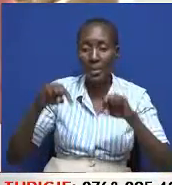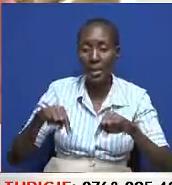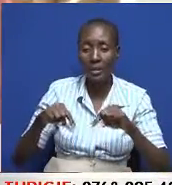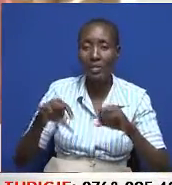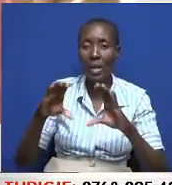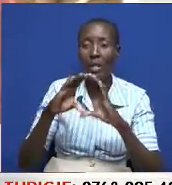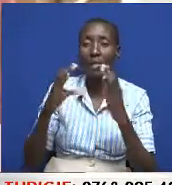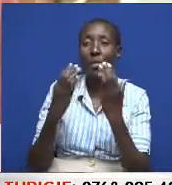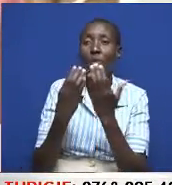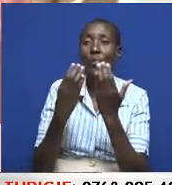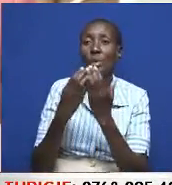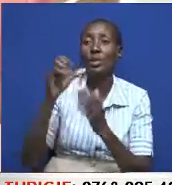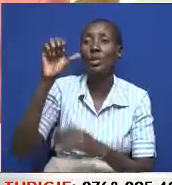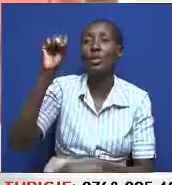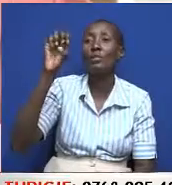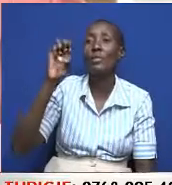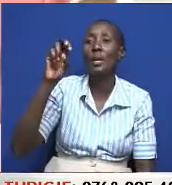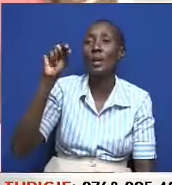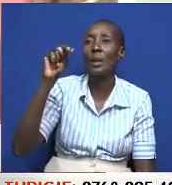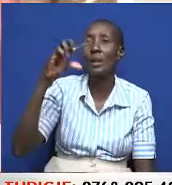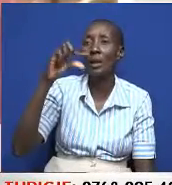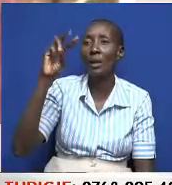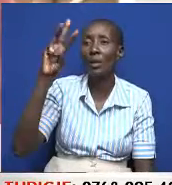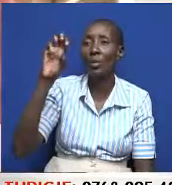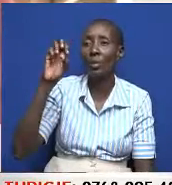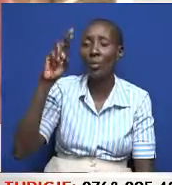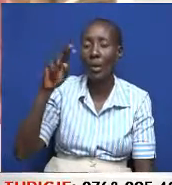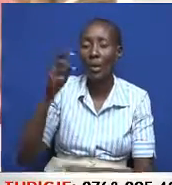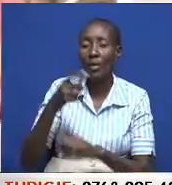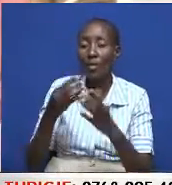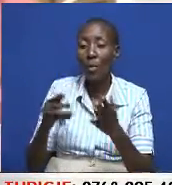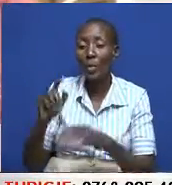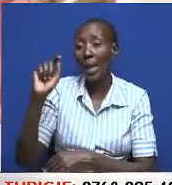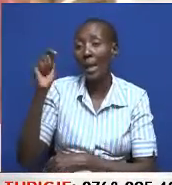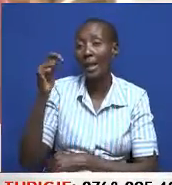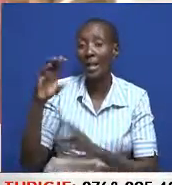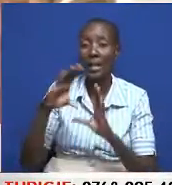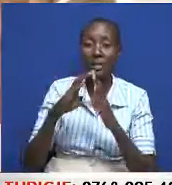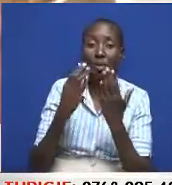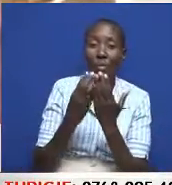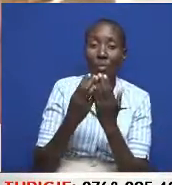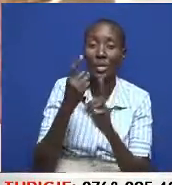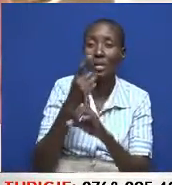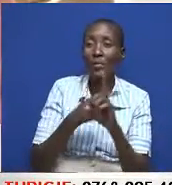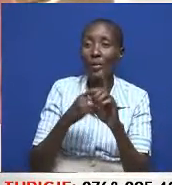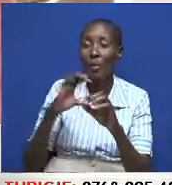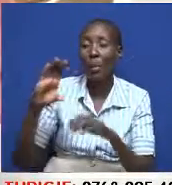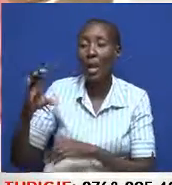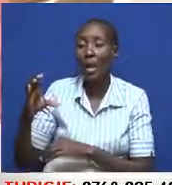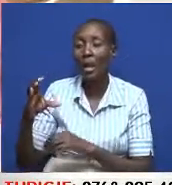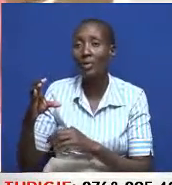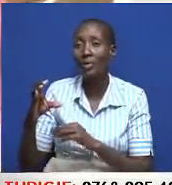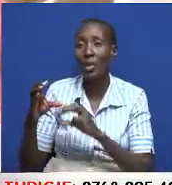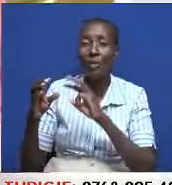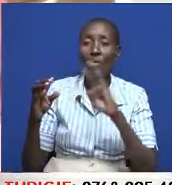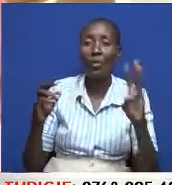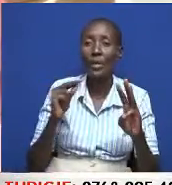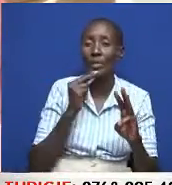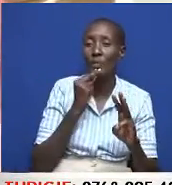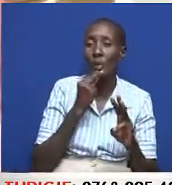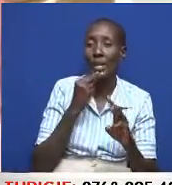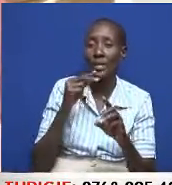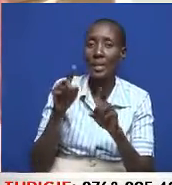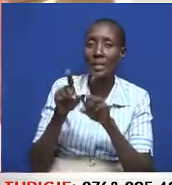basi ya Sengwer kutoka hapa nchini Kenya ni moja kati ya jamii ambazo basi zimeweza kutoka katika kaunti ile ya West Pokot pamoja na eneo la Trans